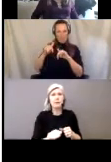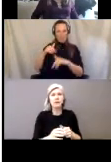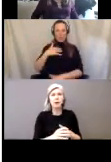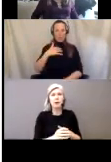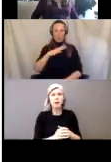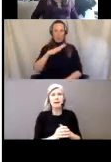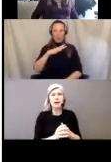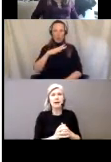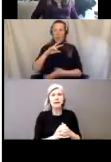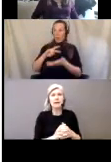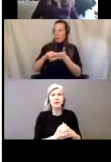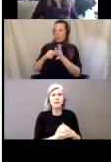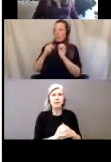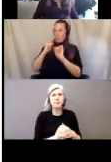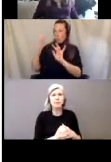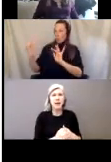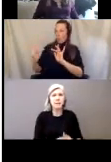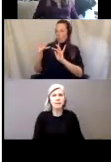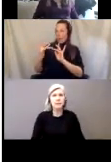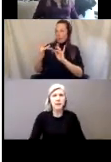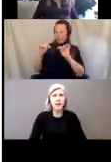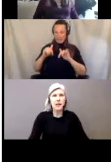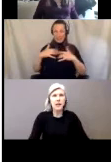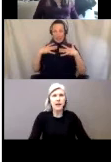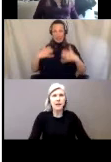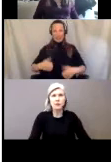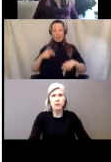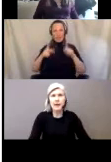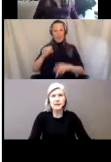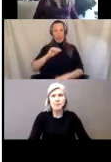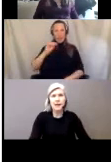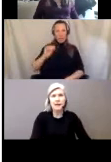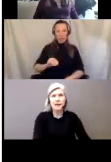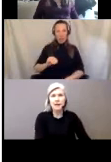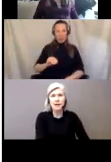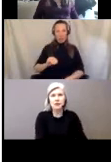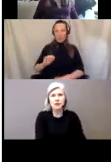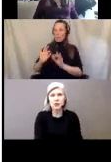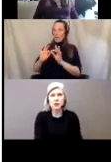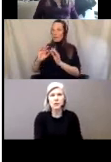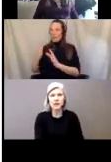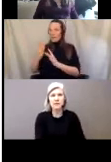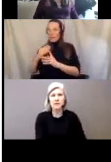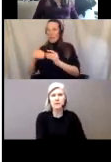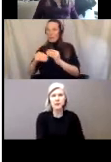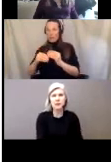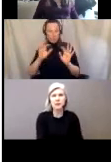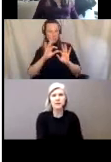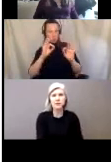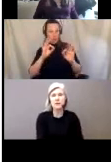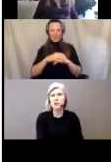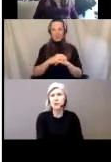Donc, communiquez avec nous à Santé publique Ottawa. Intervention de l'interprète, c'est excellent.